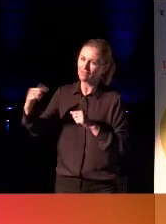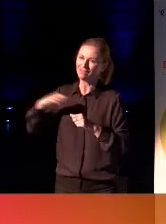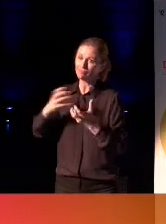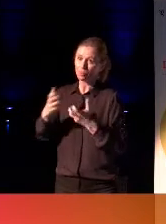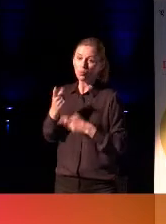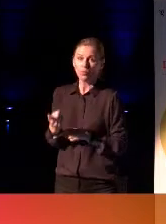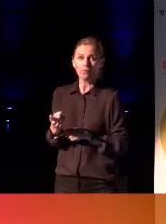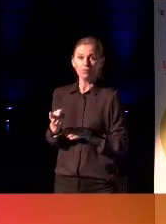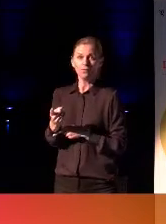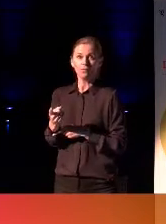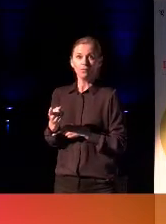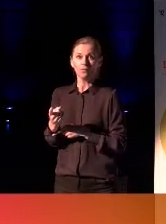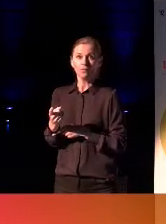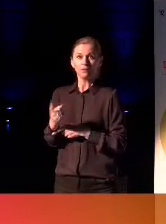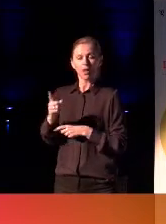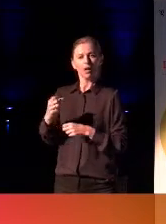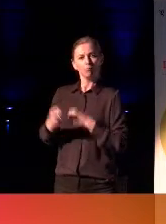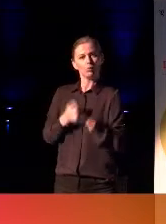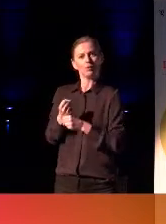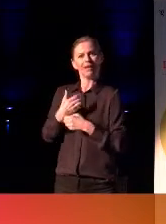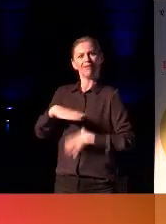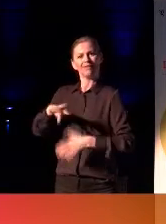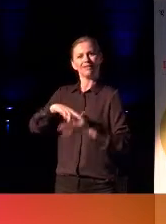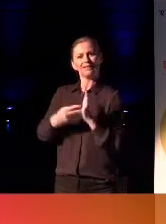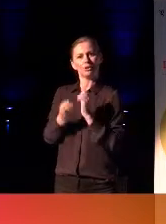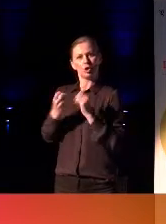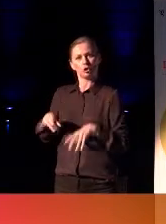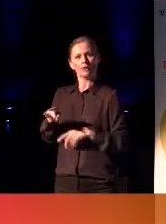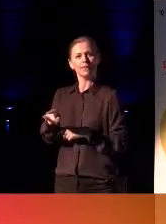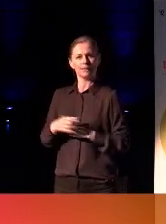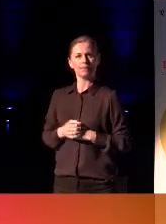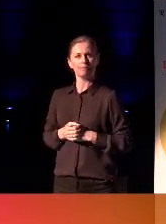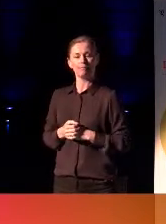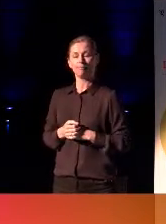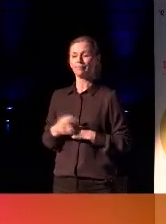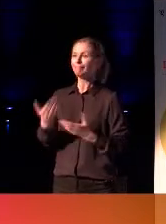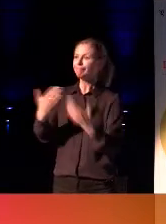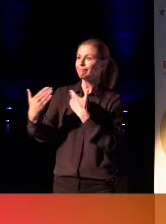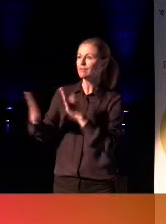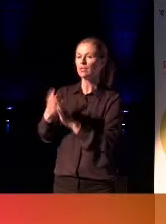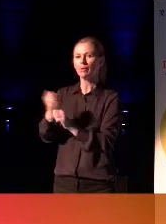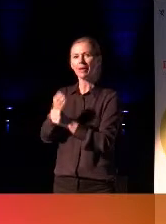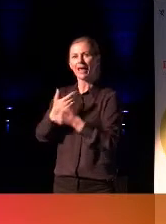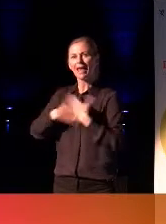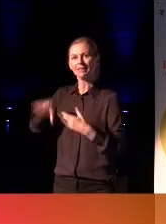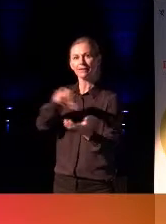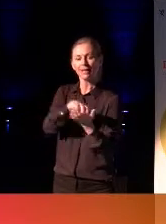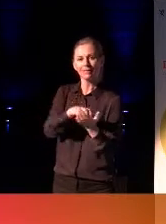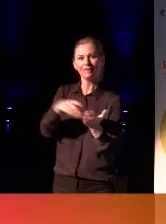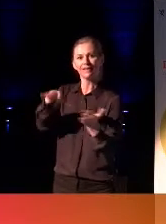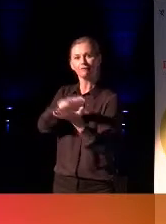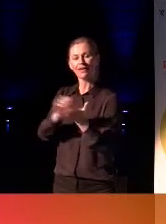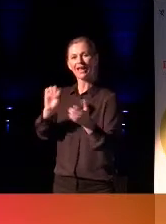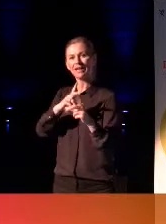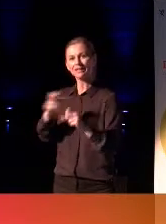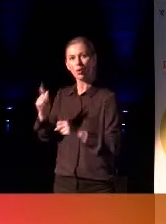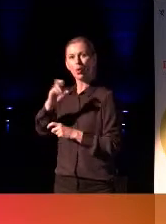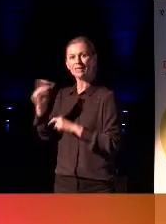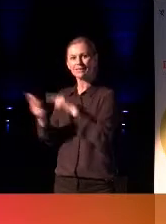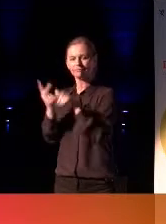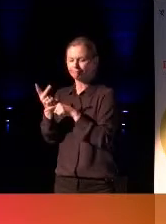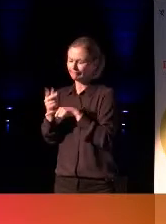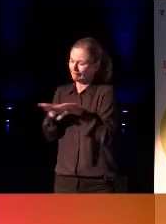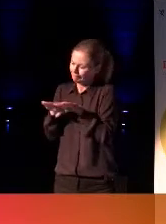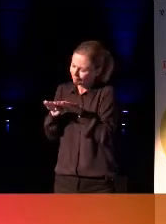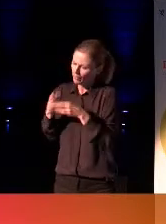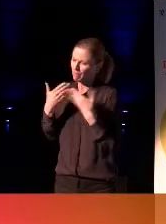for det, tar I bruk velferdsteknologiske løsninger. Vi samarbeider, helsedirektoratet, direktorat for ELSE og KS, veldig tett